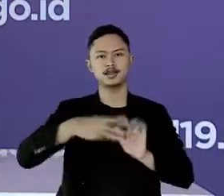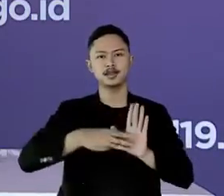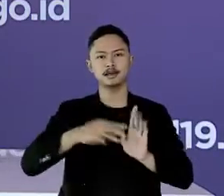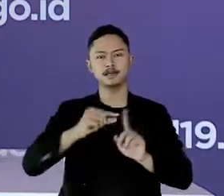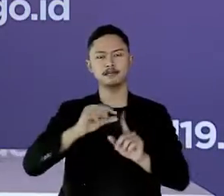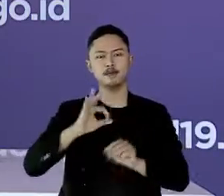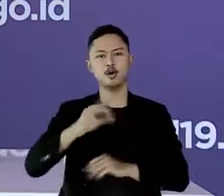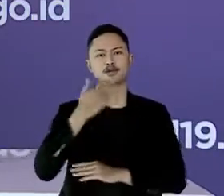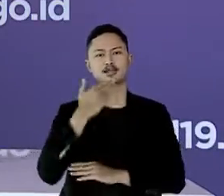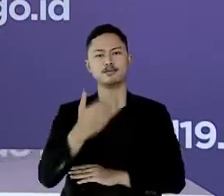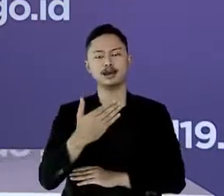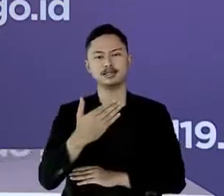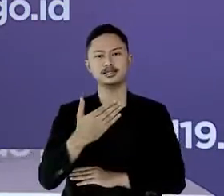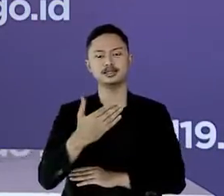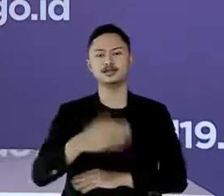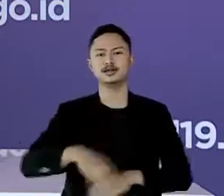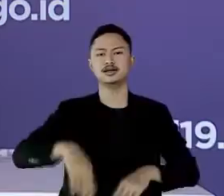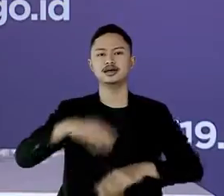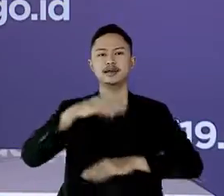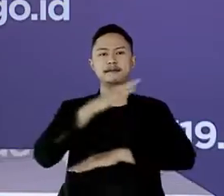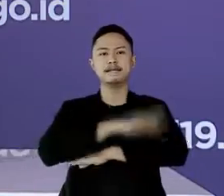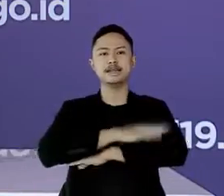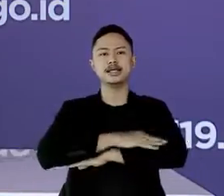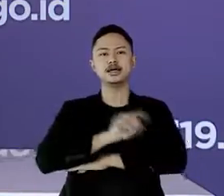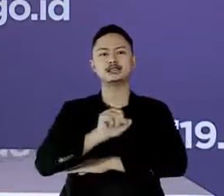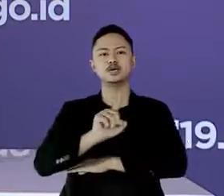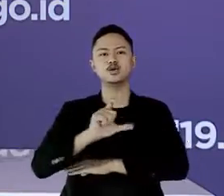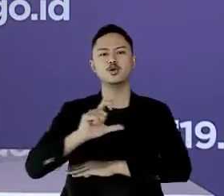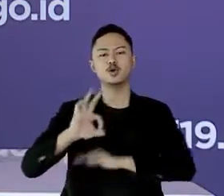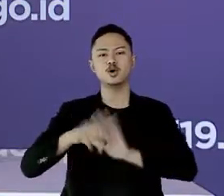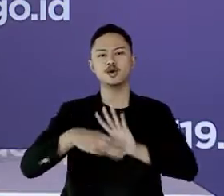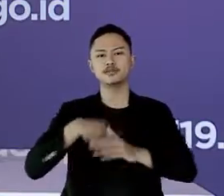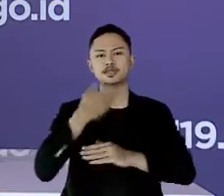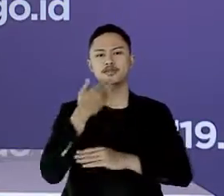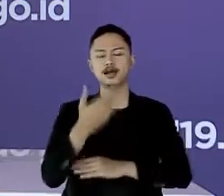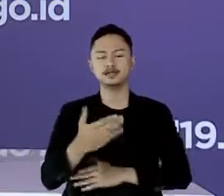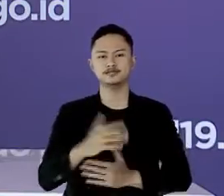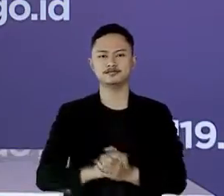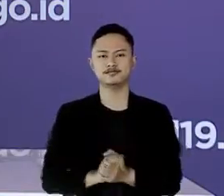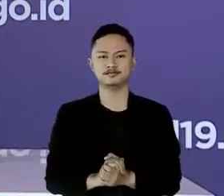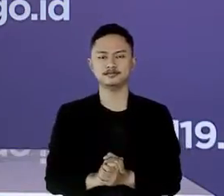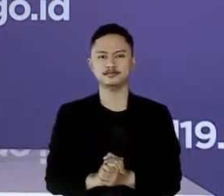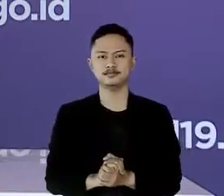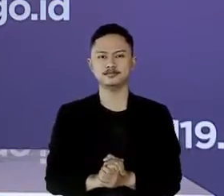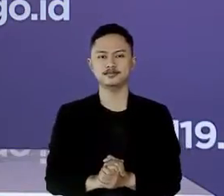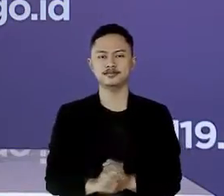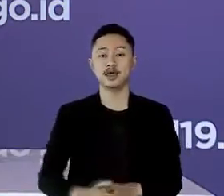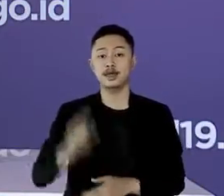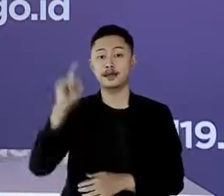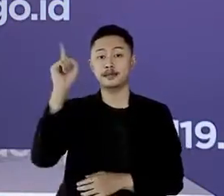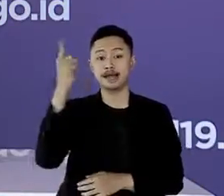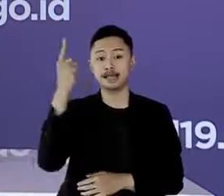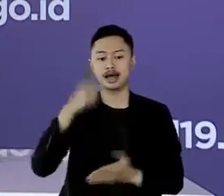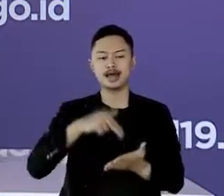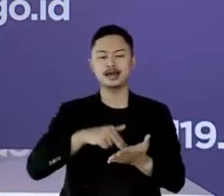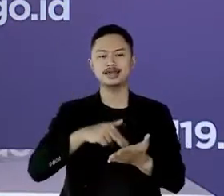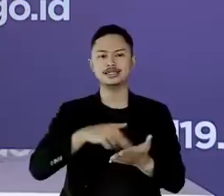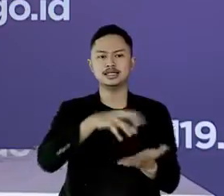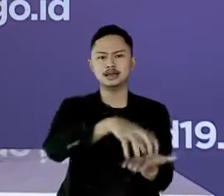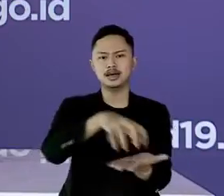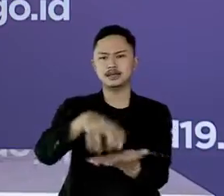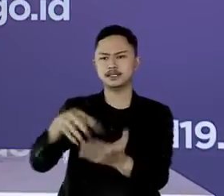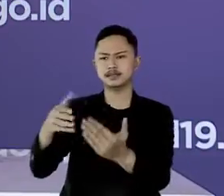edan beritasatu.com kembali kami tegaskan bahwa pemerintah baru akan memberikan izin pembukaan